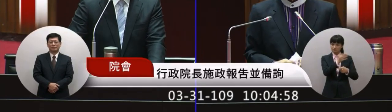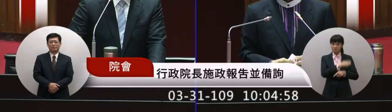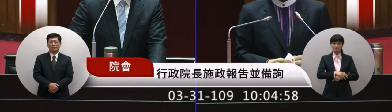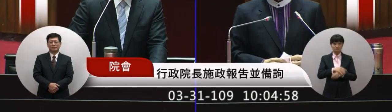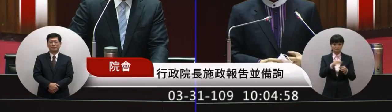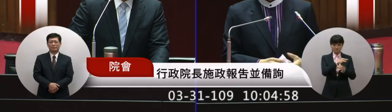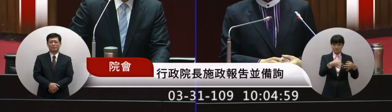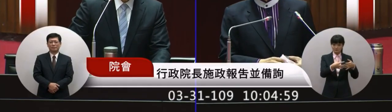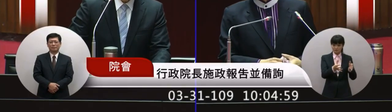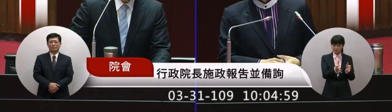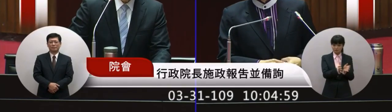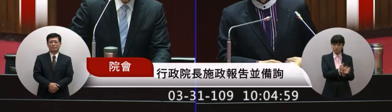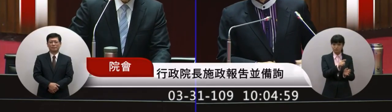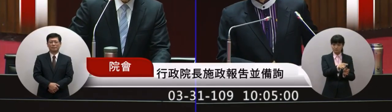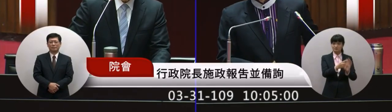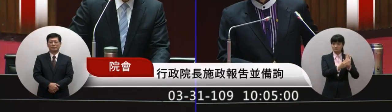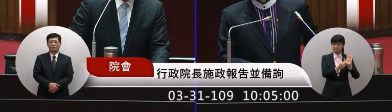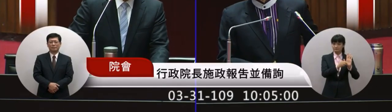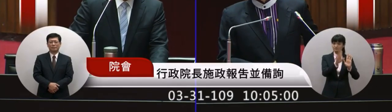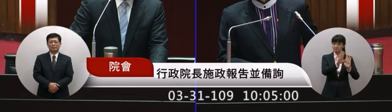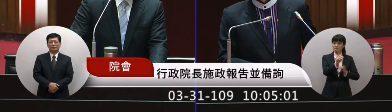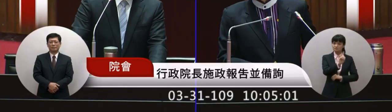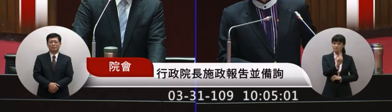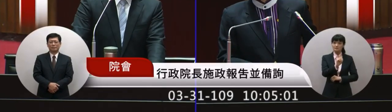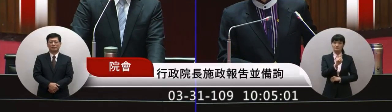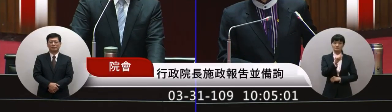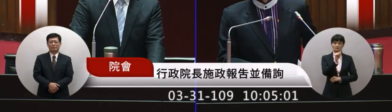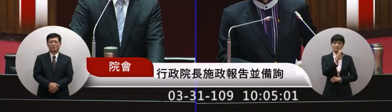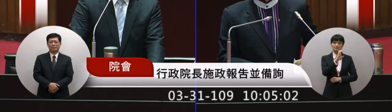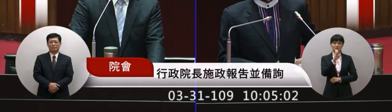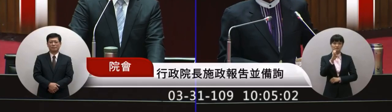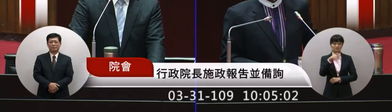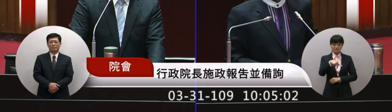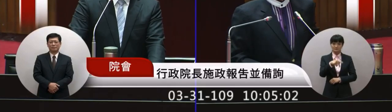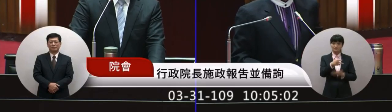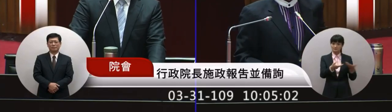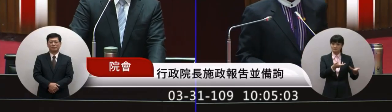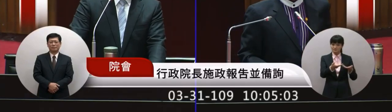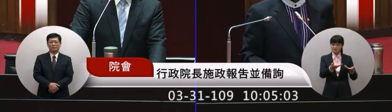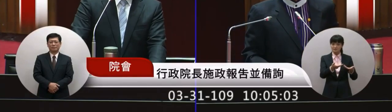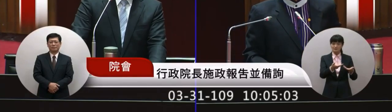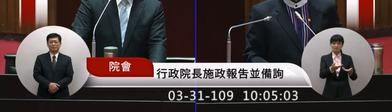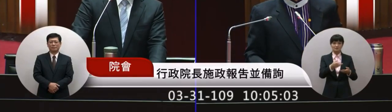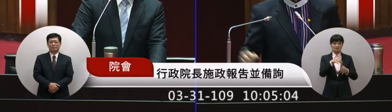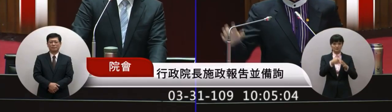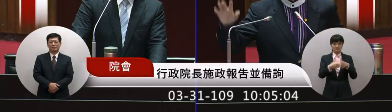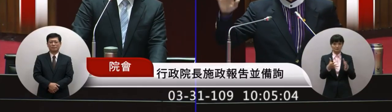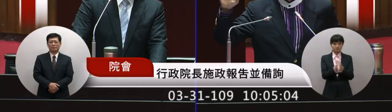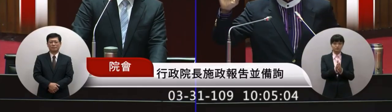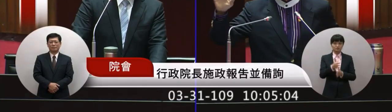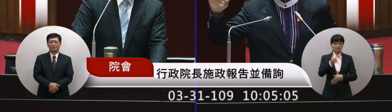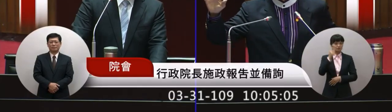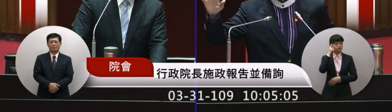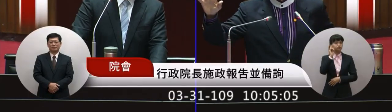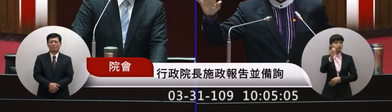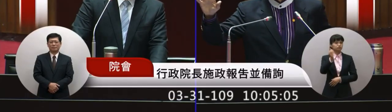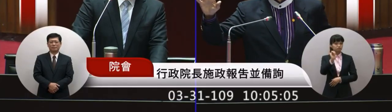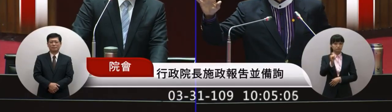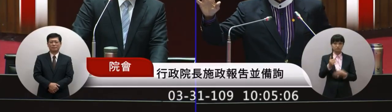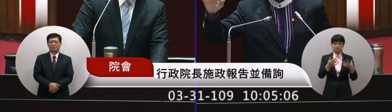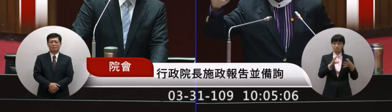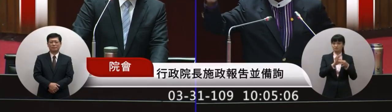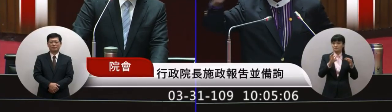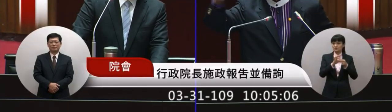佮停止 ECO 法哦。我们的沈部长原来说，不紧，一点点两两5%，一点点而